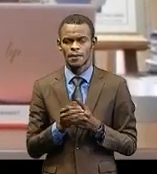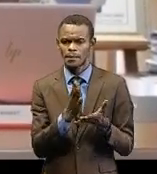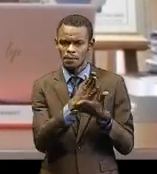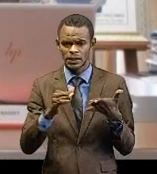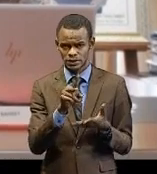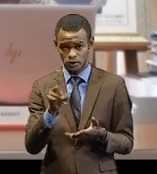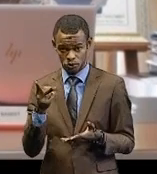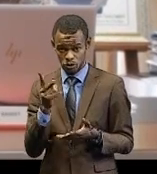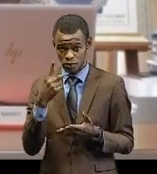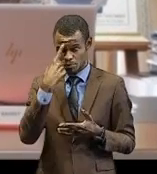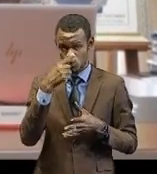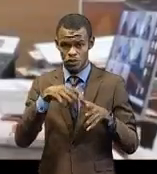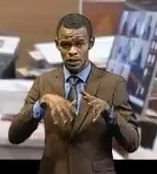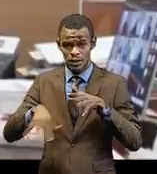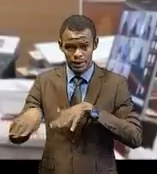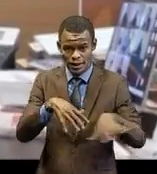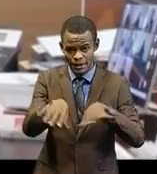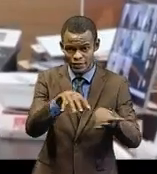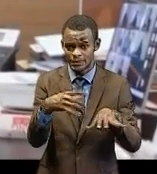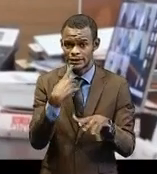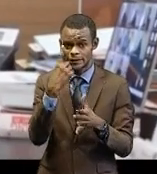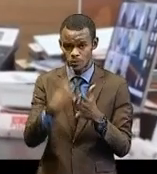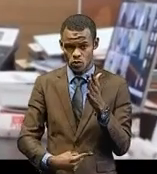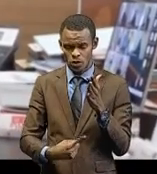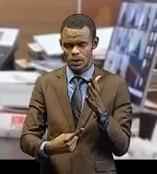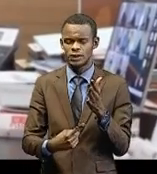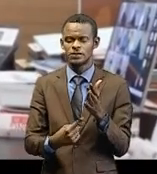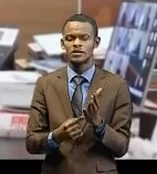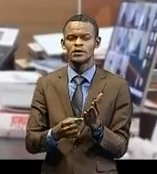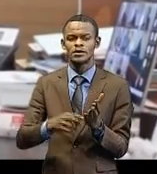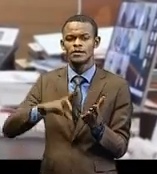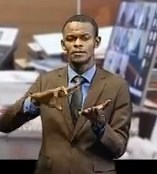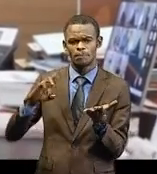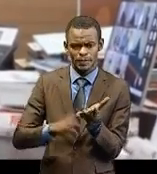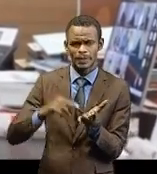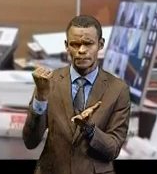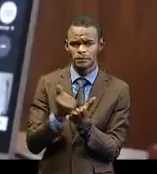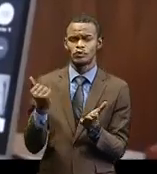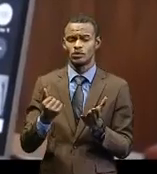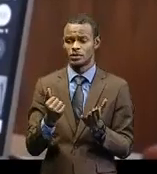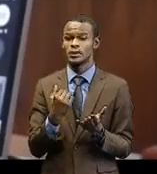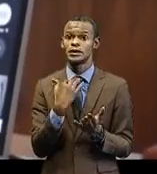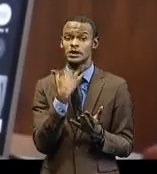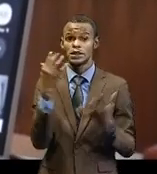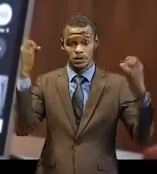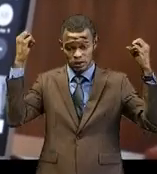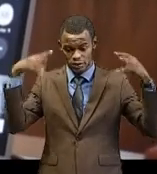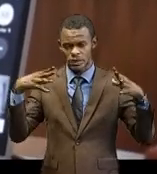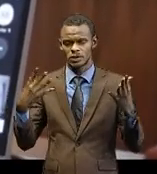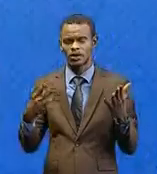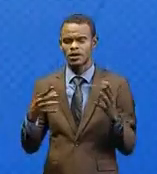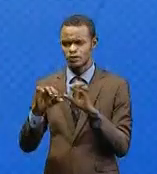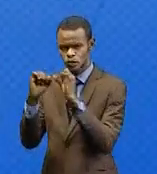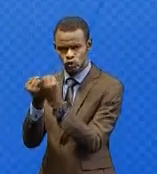soutenu, concernera la certification de nos ressources naturelles par des structures internationales spécialisées en la